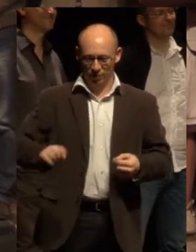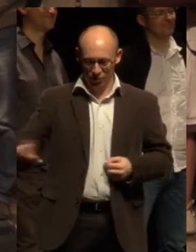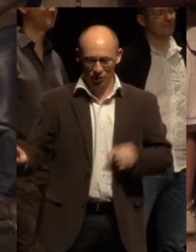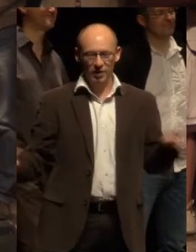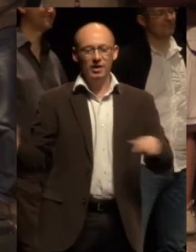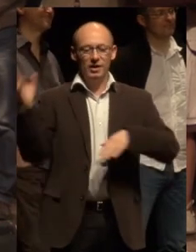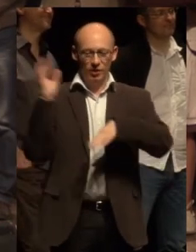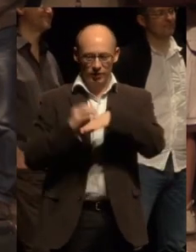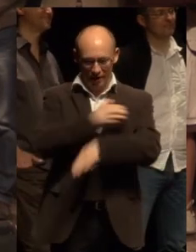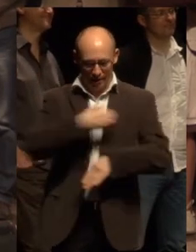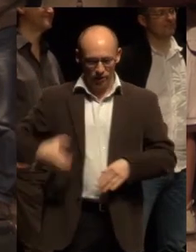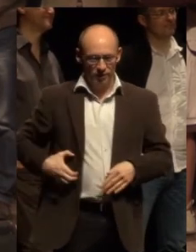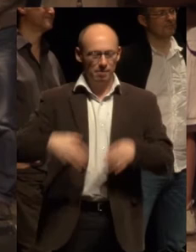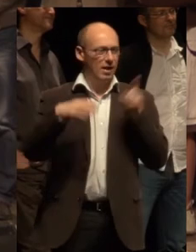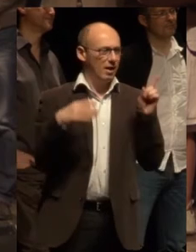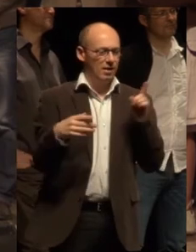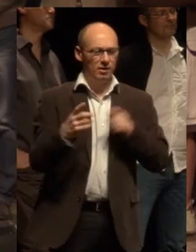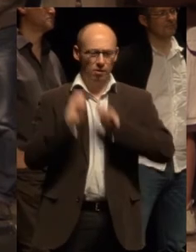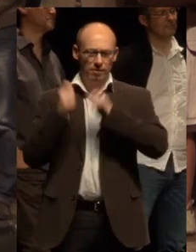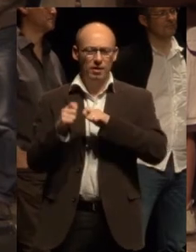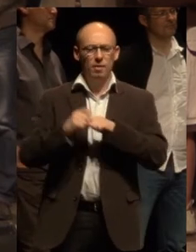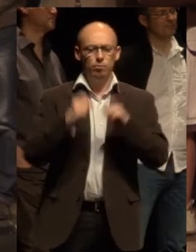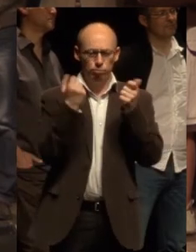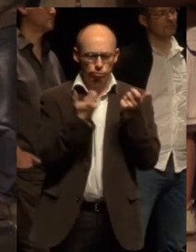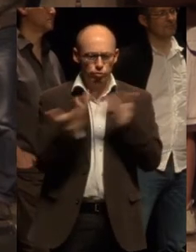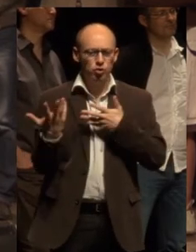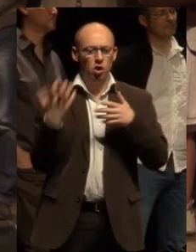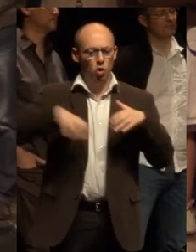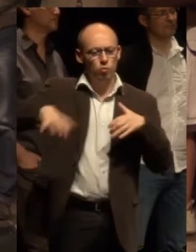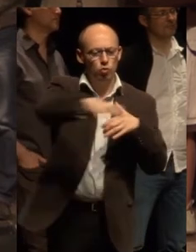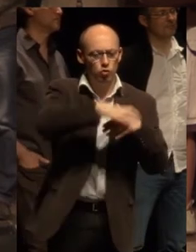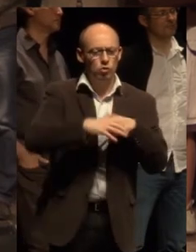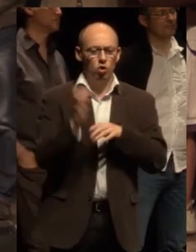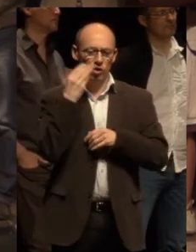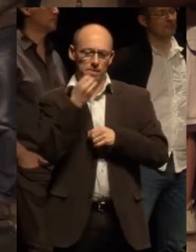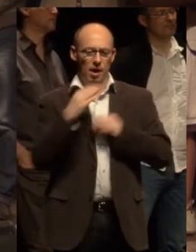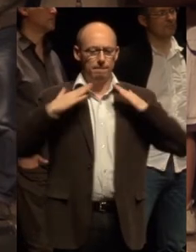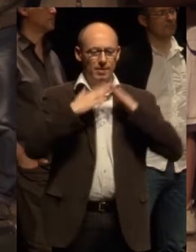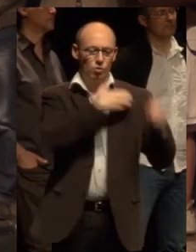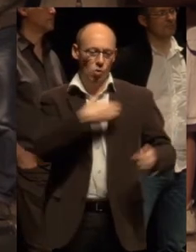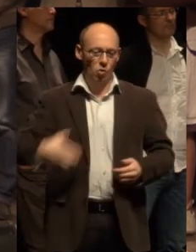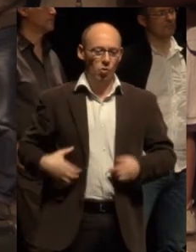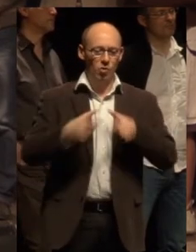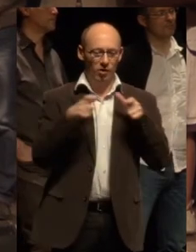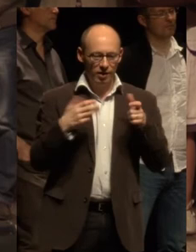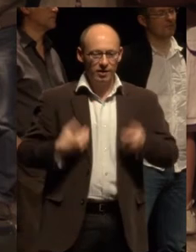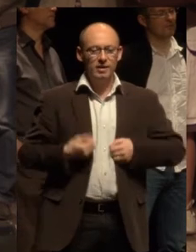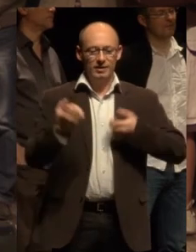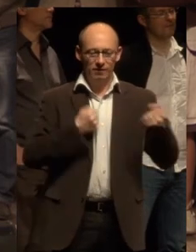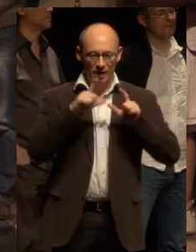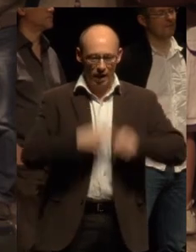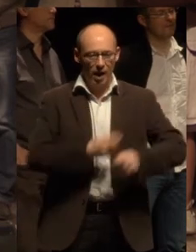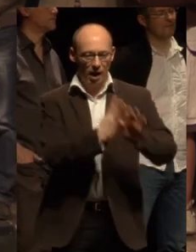aussi à votre service pour échanger, pour anticiper et pour réussir le passage en métropole. Je compte sur lui et vous pouvez compter sur